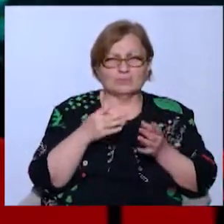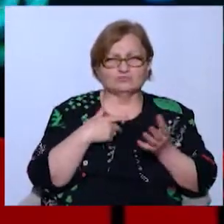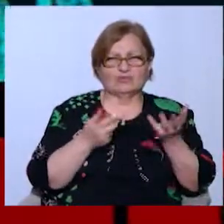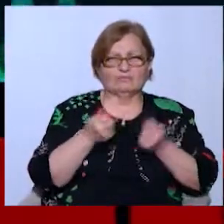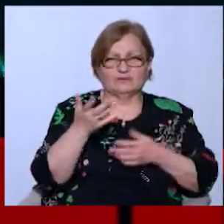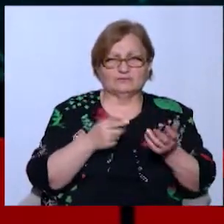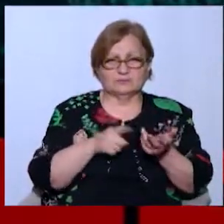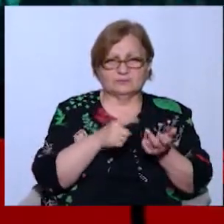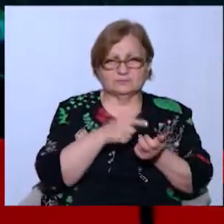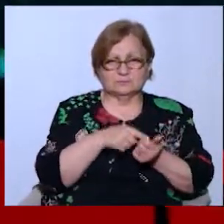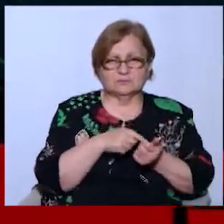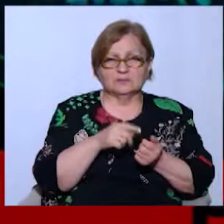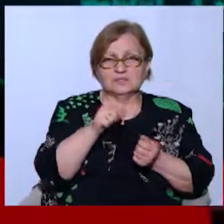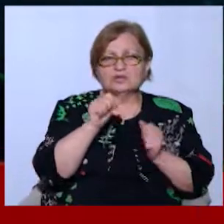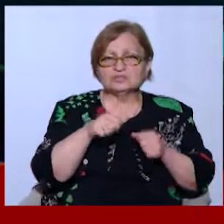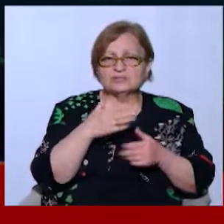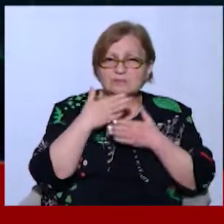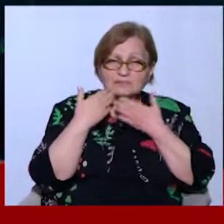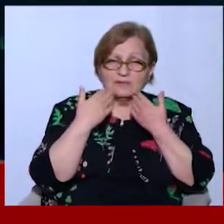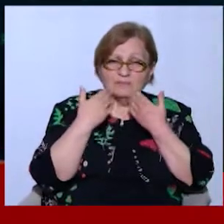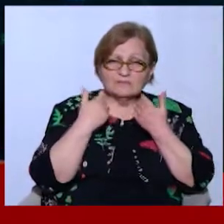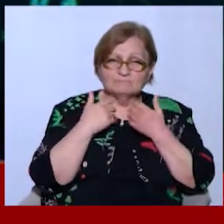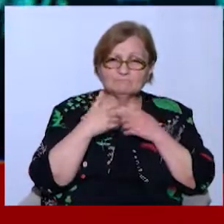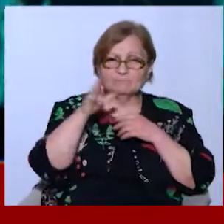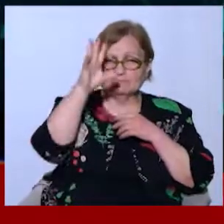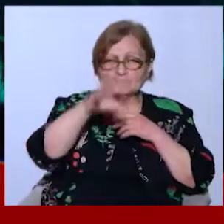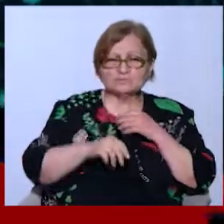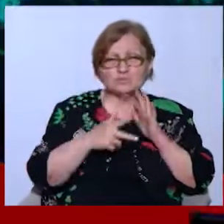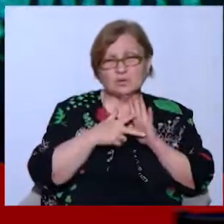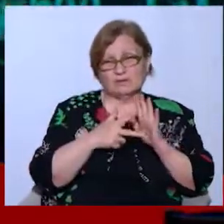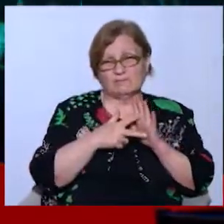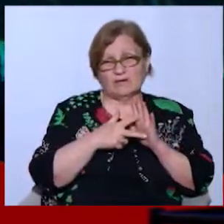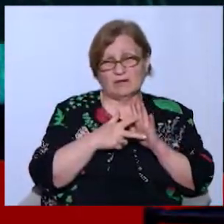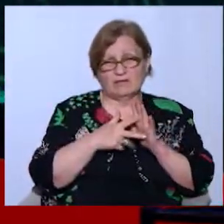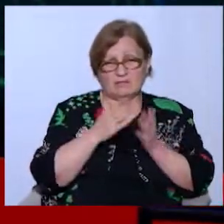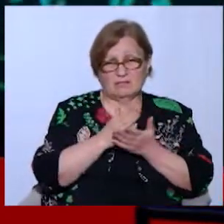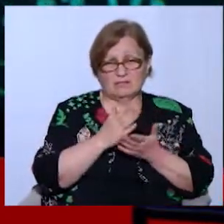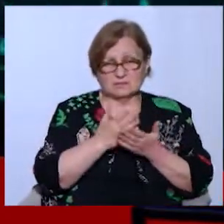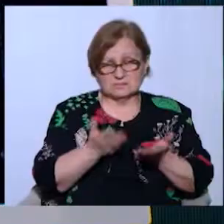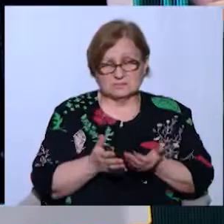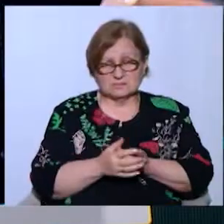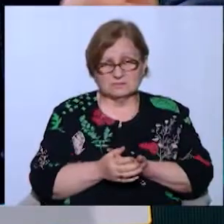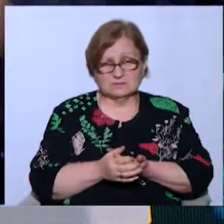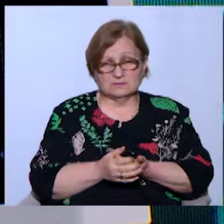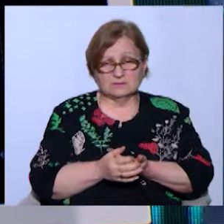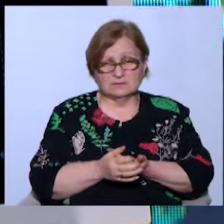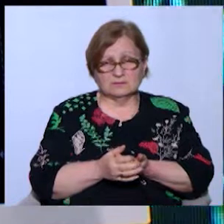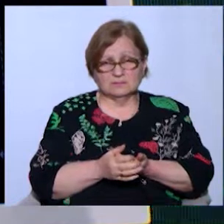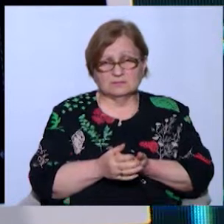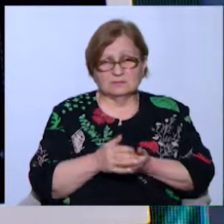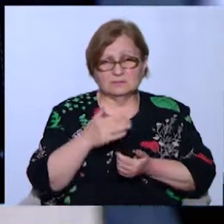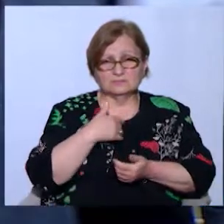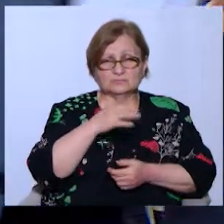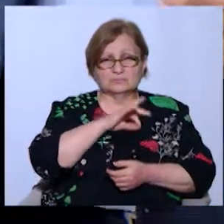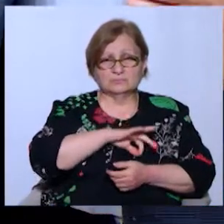შემთხვევაში ვარიანტების დათვლა შედარებით ადვილია, იმიტომ რომ სულ 8 ხდომილებასთან გვაქვს საქმე. მაგ და ჩვენ